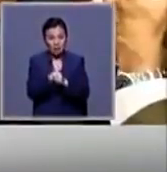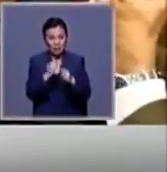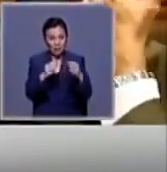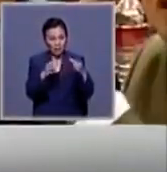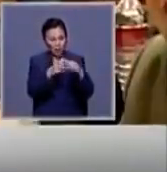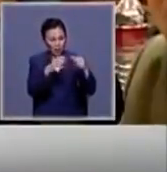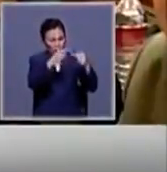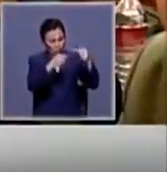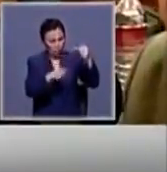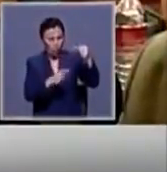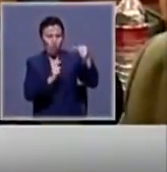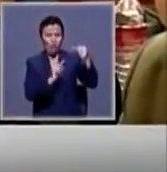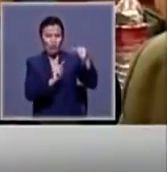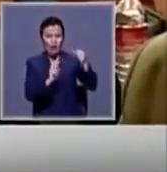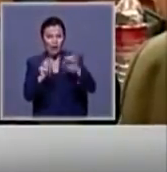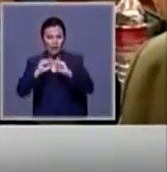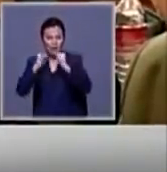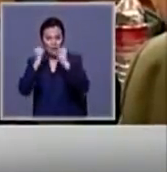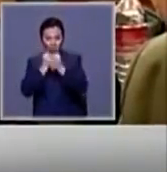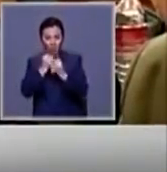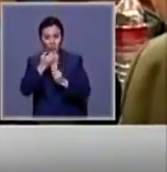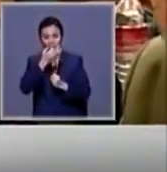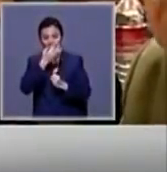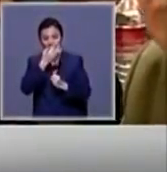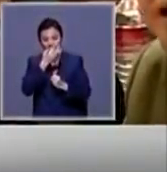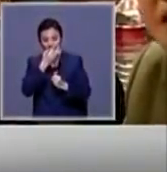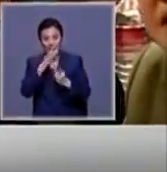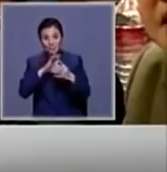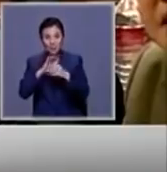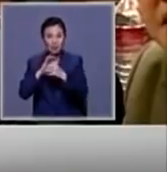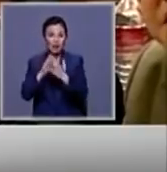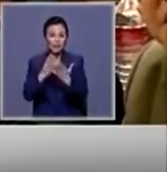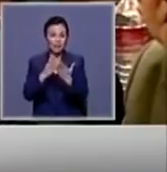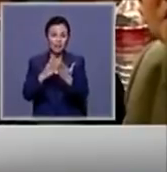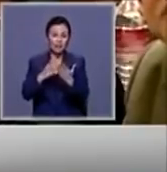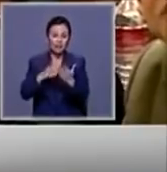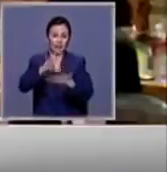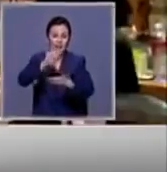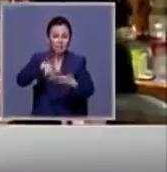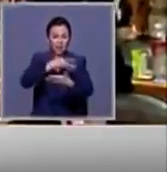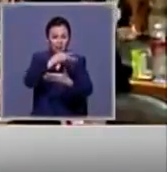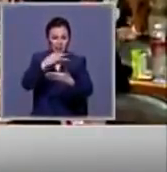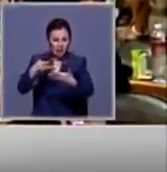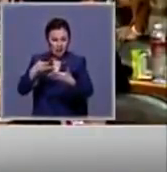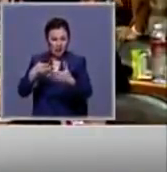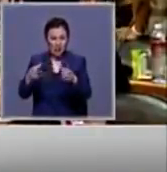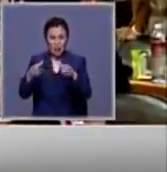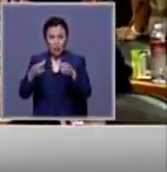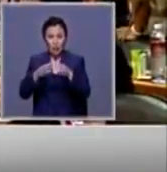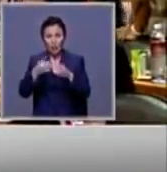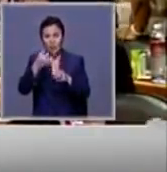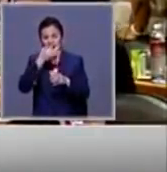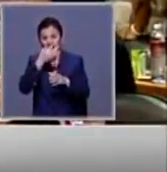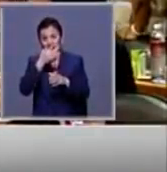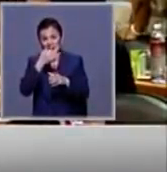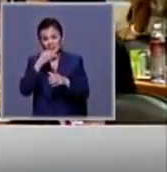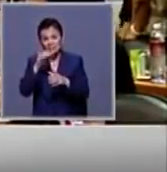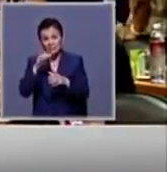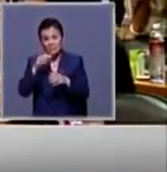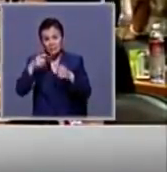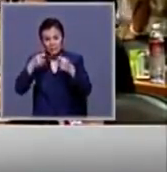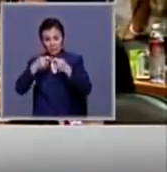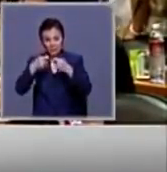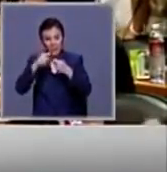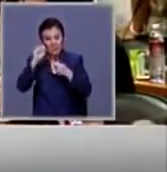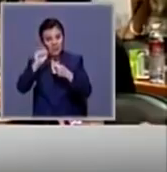ะ สมาคมผู้ประกอบวิชาชีพด้านผังเมืองอะไรต่างๆเนี่ยอสังหาริมทรัพย์เนี่ยก็อาจจะพวกสถาปนิกหรือเปล่าวิศวะ